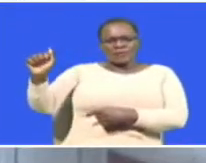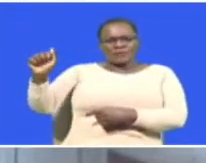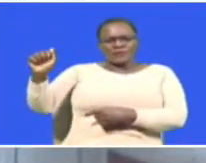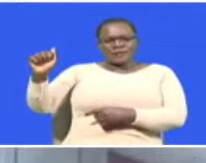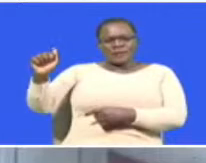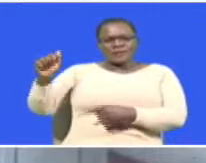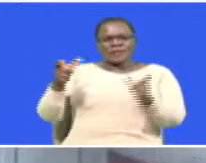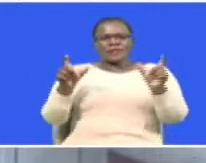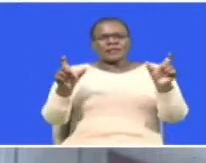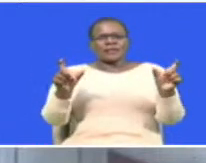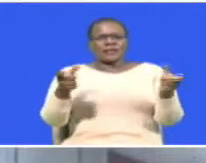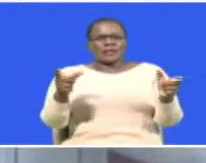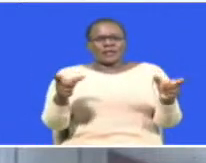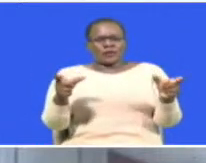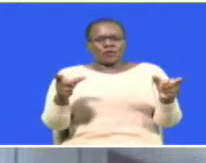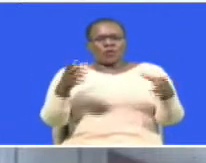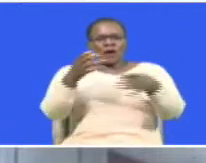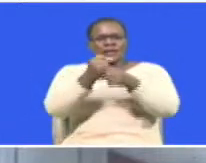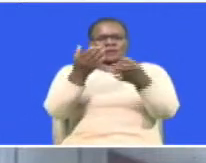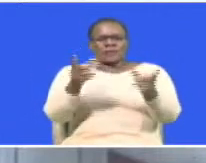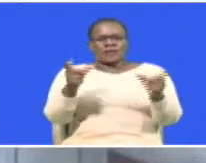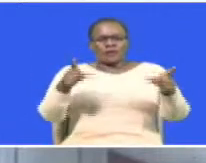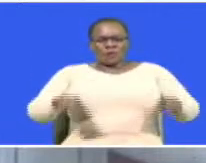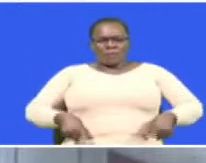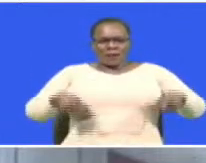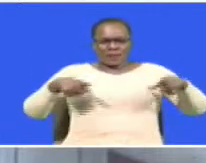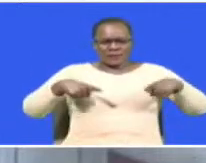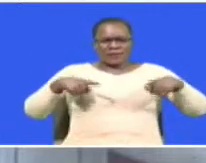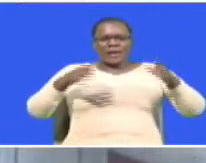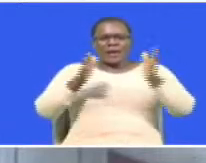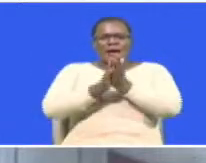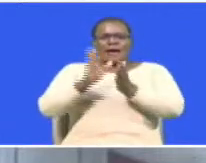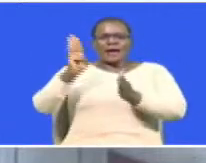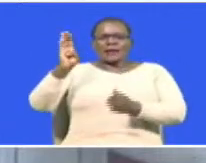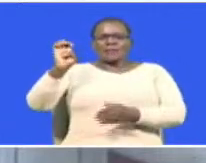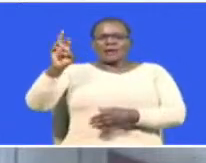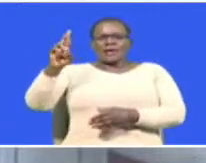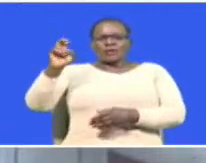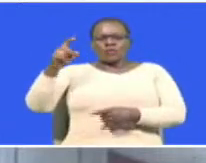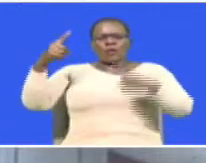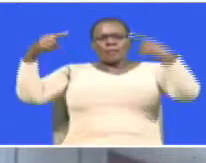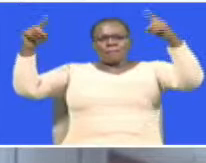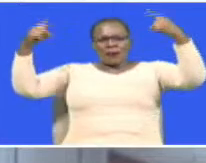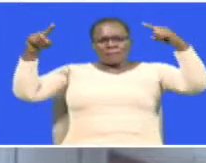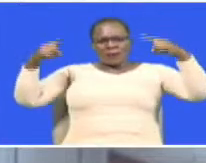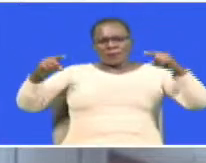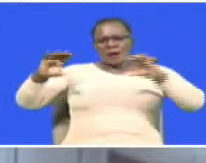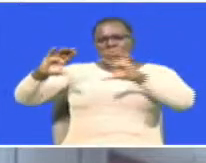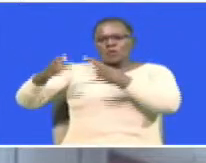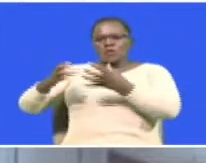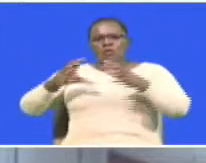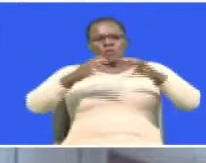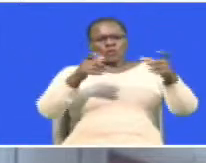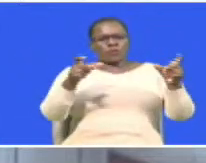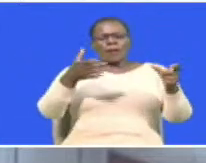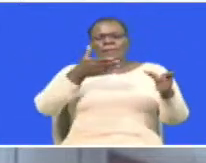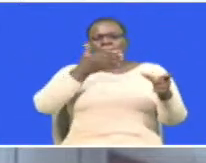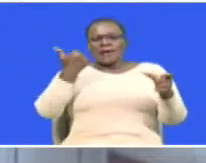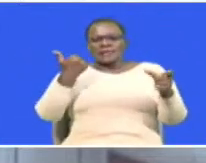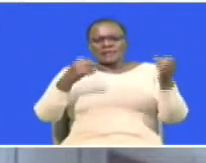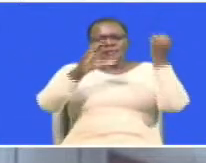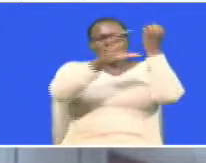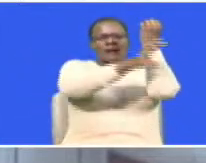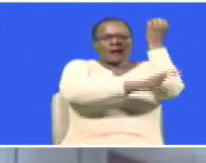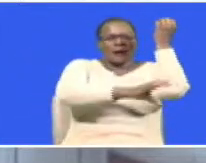Vituo vinavyomilikiwa na kampuni hii vya Radio Maisha na Berur FM vilibuka bora katika vitengo vya vituo bora zaidi